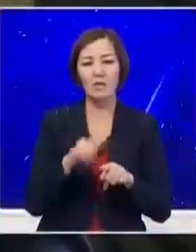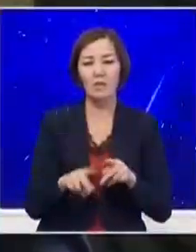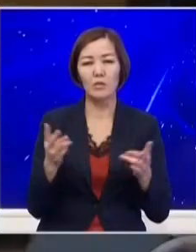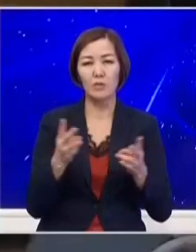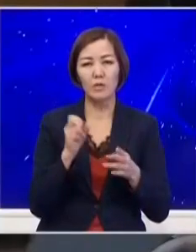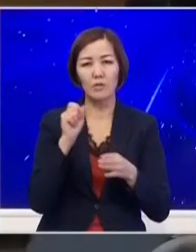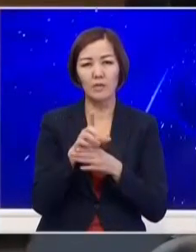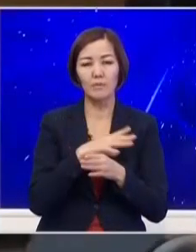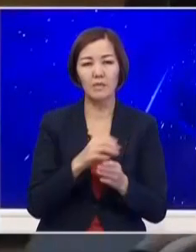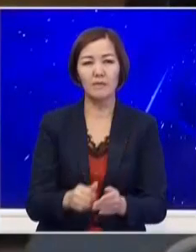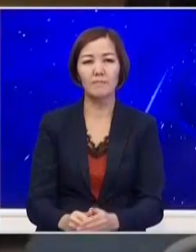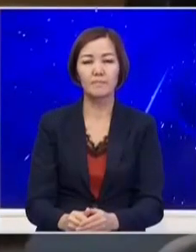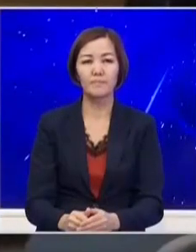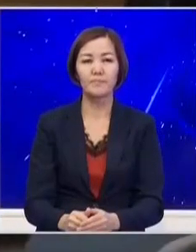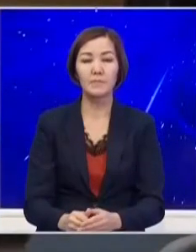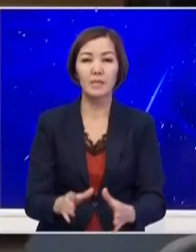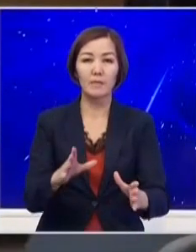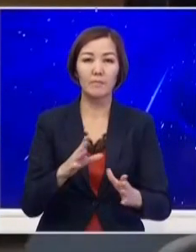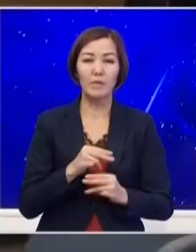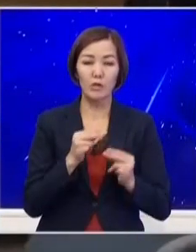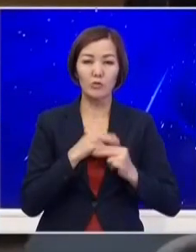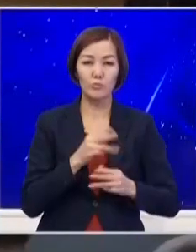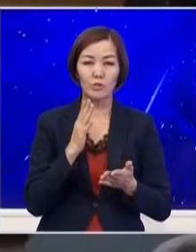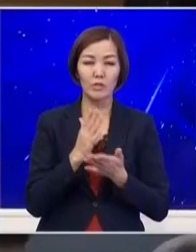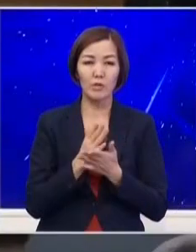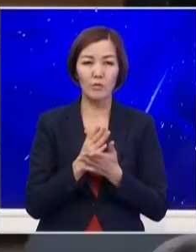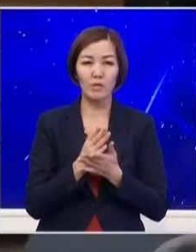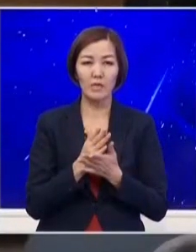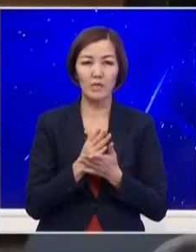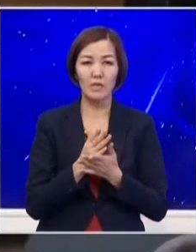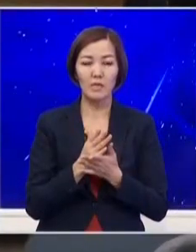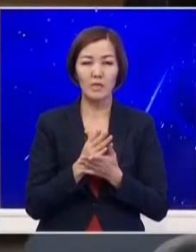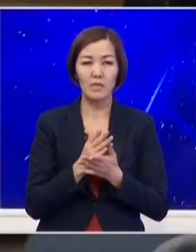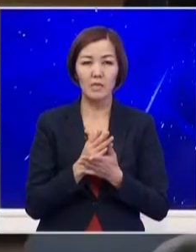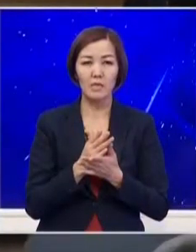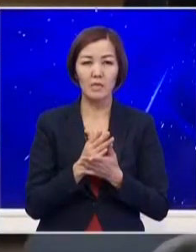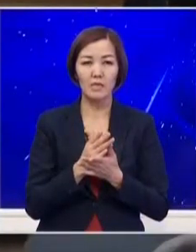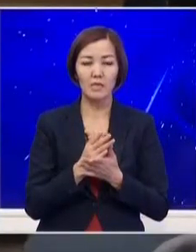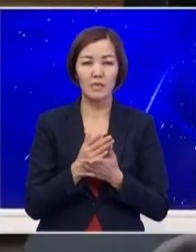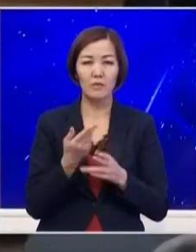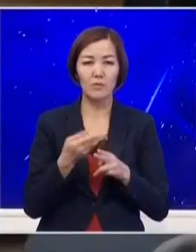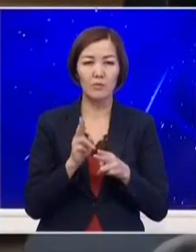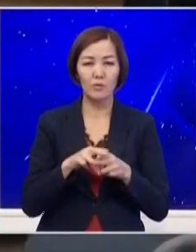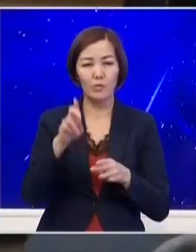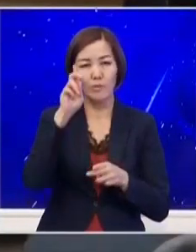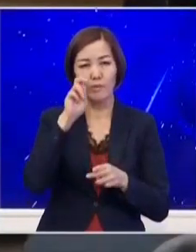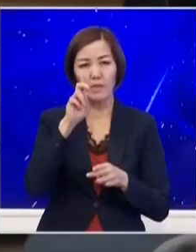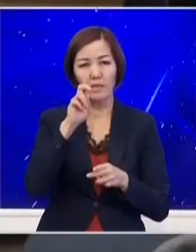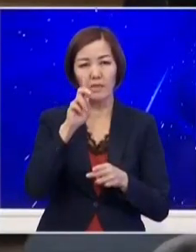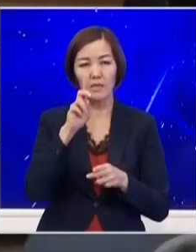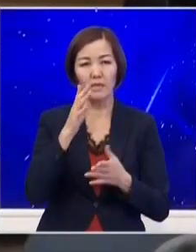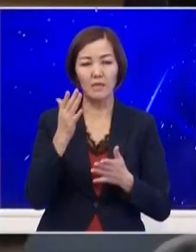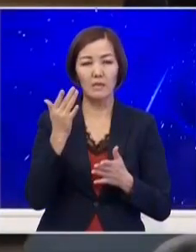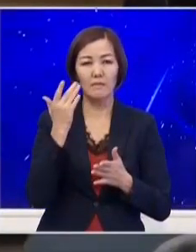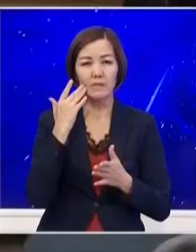тапсырды. Тікелей жұмыс жасап, түсіндіру жұмыстарын ұлғайту керек. Өйткені үкімет тарапынан бүкіл